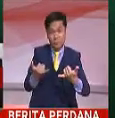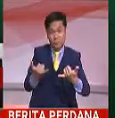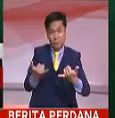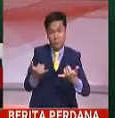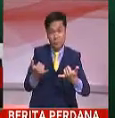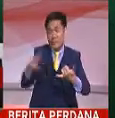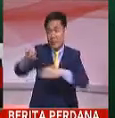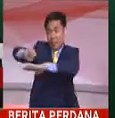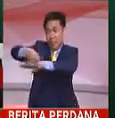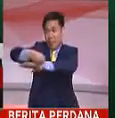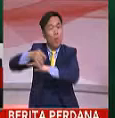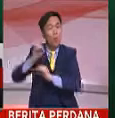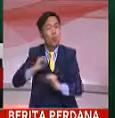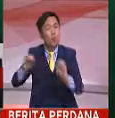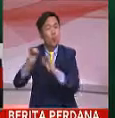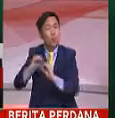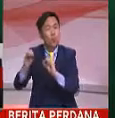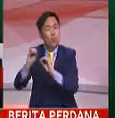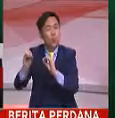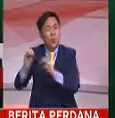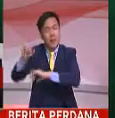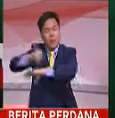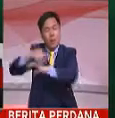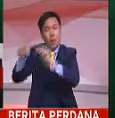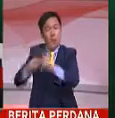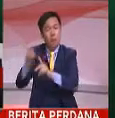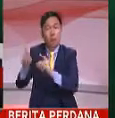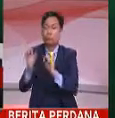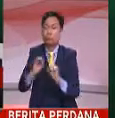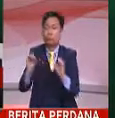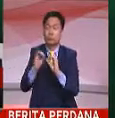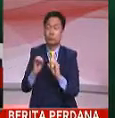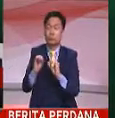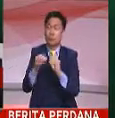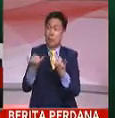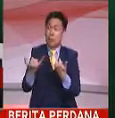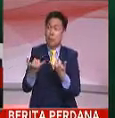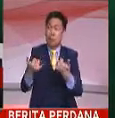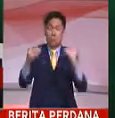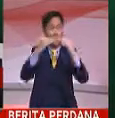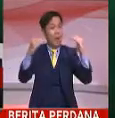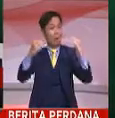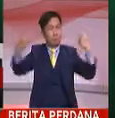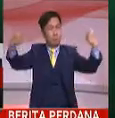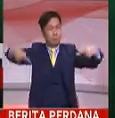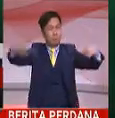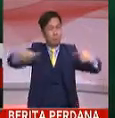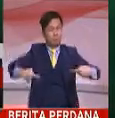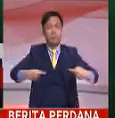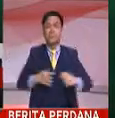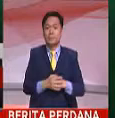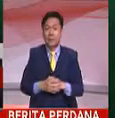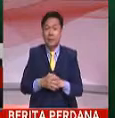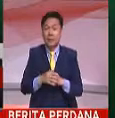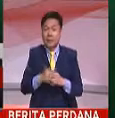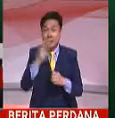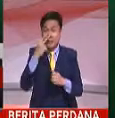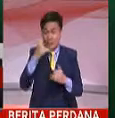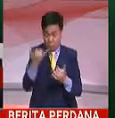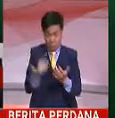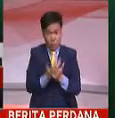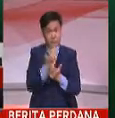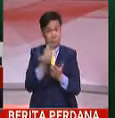ketiadaan import, yeah. Jadi sangat adalah terbuka kita untuk meletakkan satu atau dua sebagainya. Benda ni adalah satu benda yang